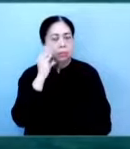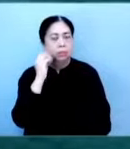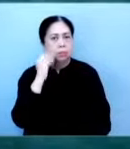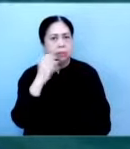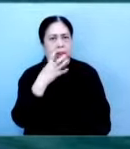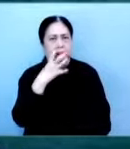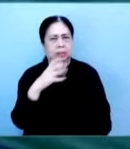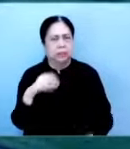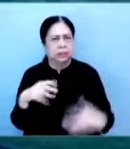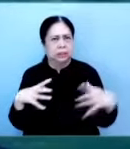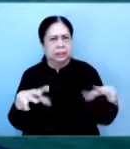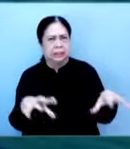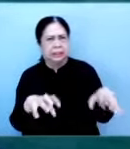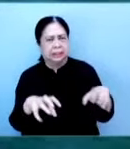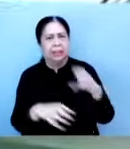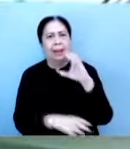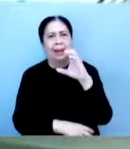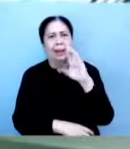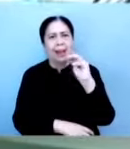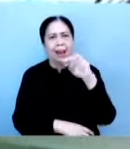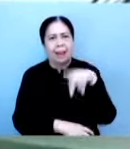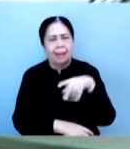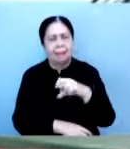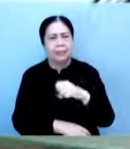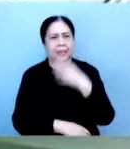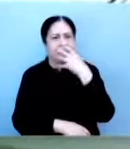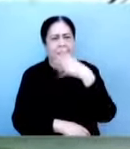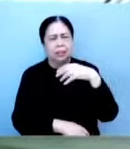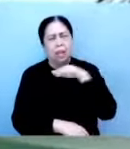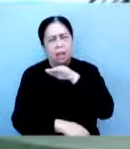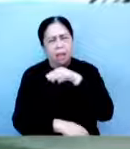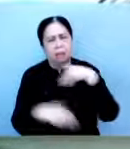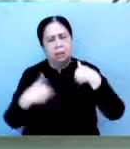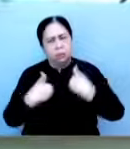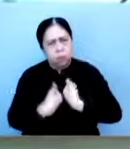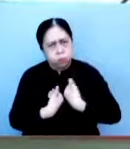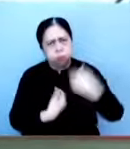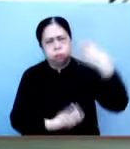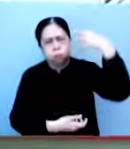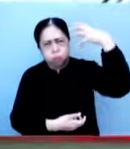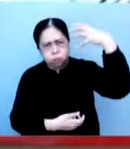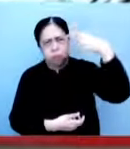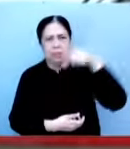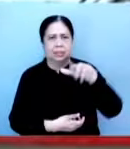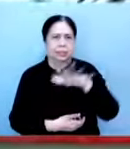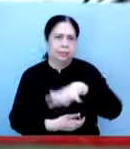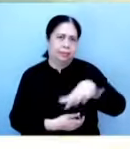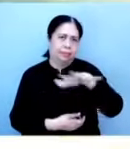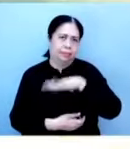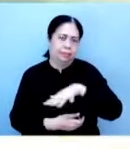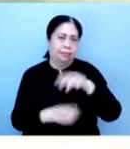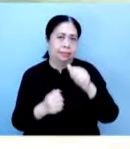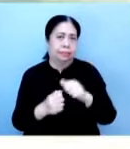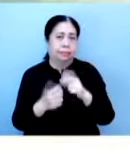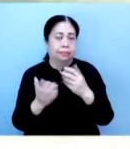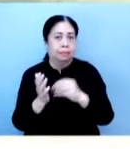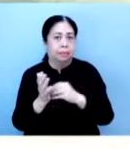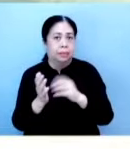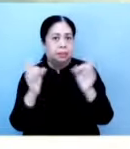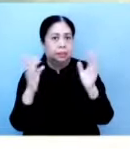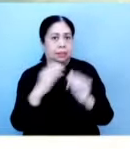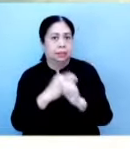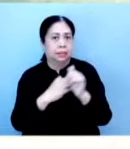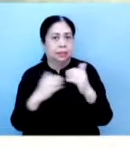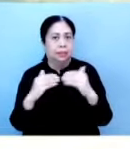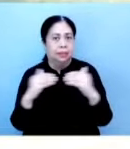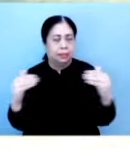pamumulikat at heat exhaustion o pagkapagod dahil sa init ang mga residente sa lugar na makapagtala ng danger level na